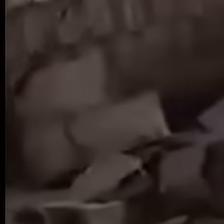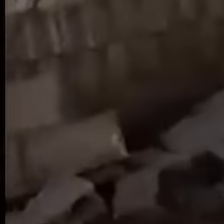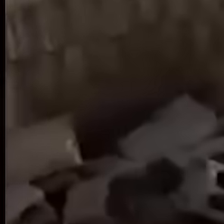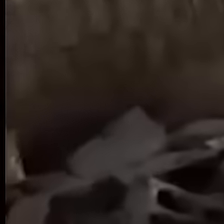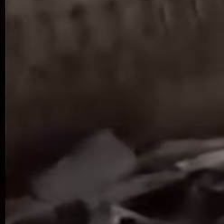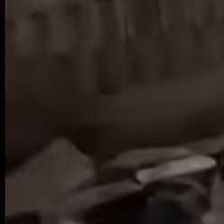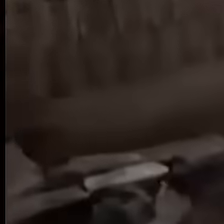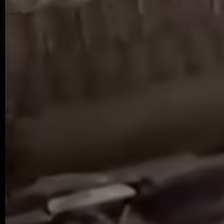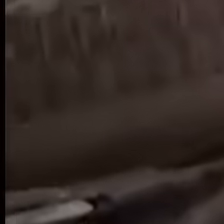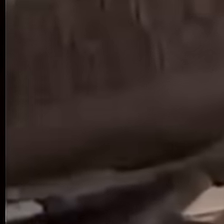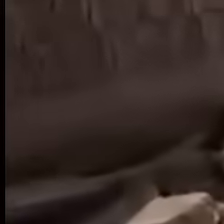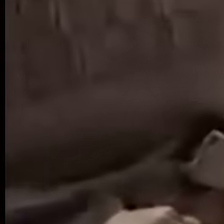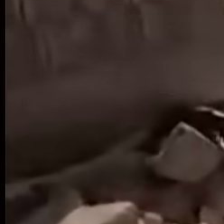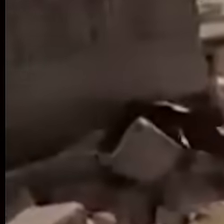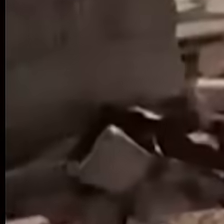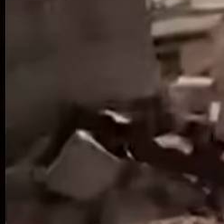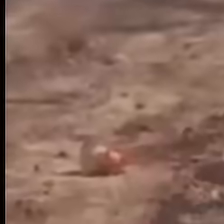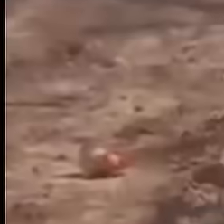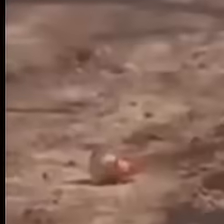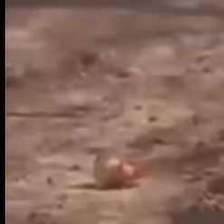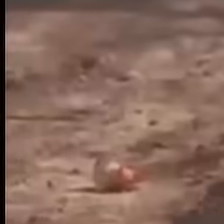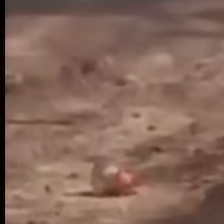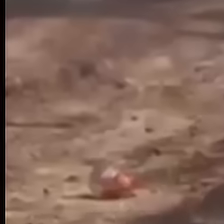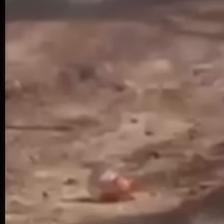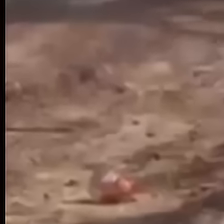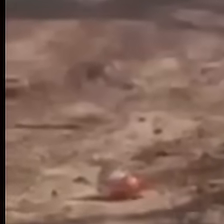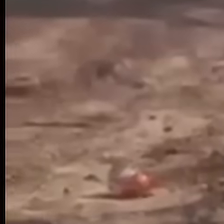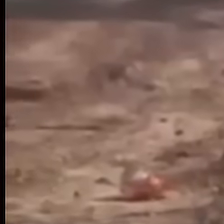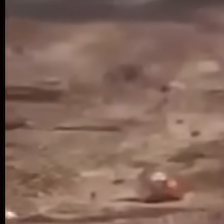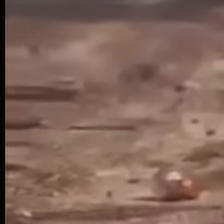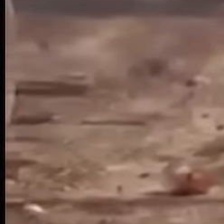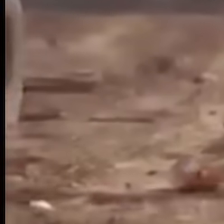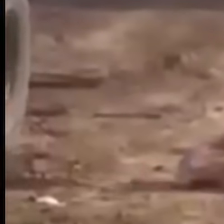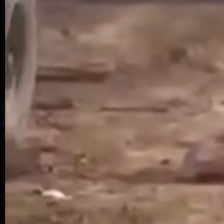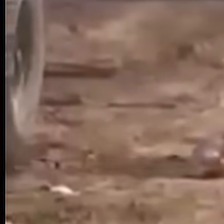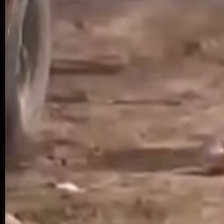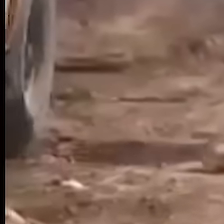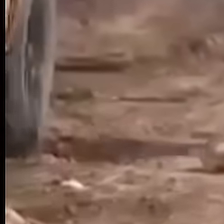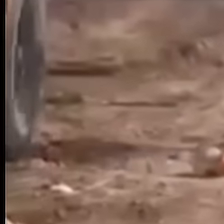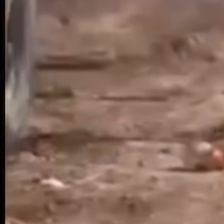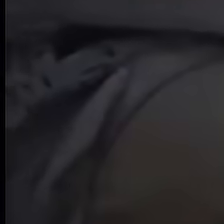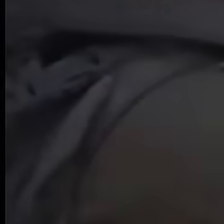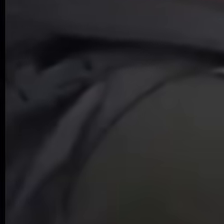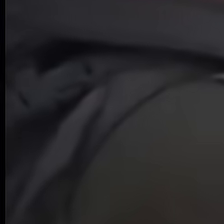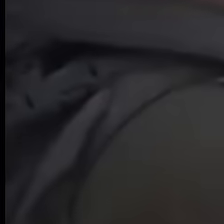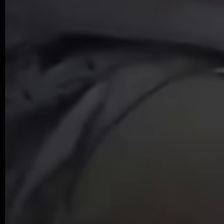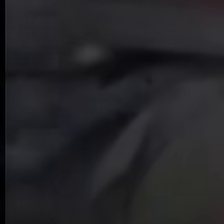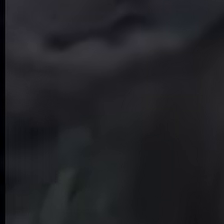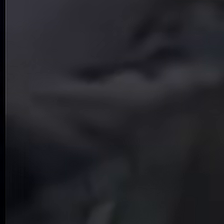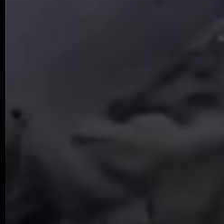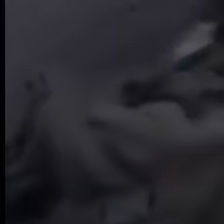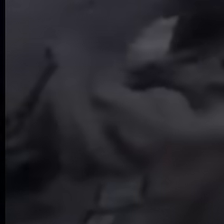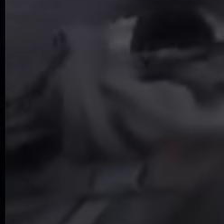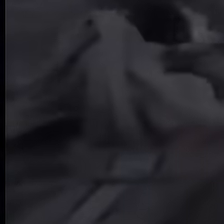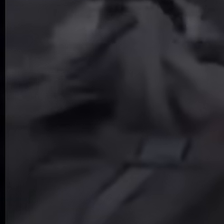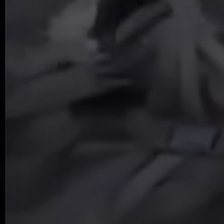הבית והמשפחה, אלא גם ליבם של יהודים החיים בחול, של ישראלים שעזבו מזמן את הארץ, אבל משפחה שלהם כאן בעזה או בגבול